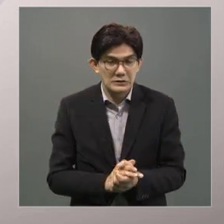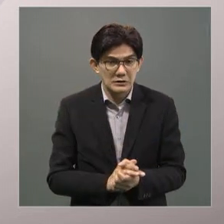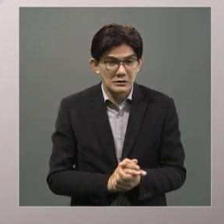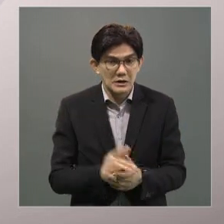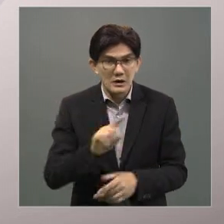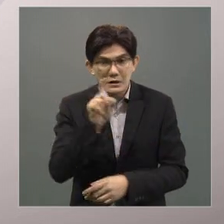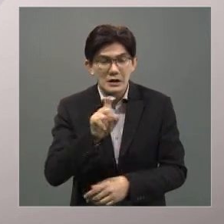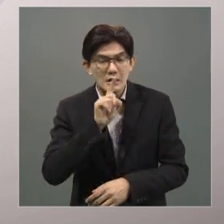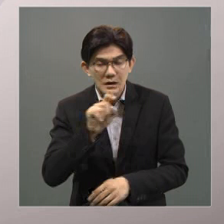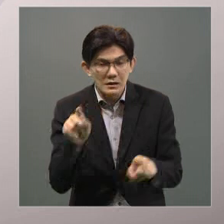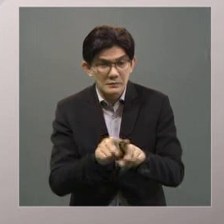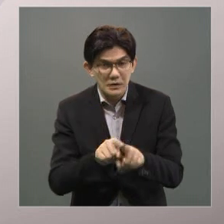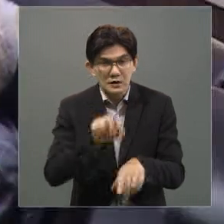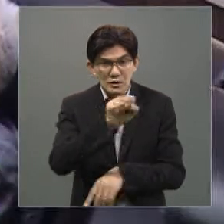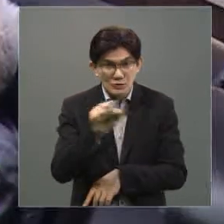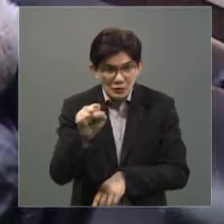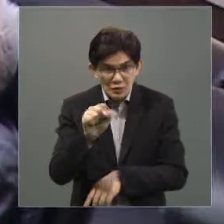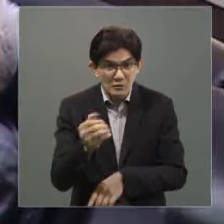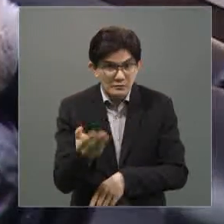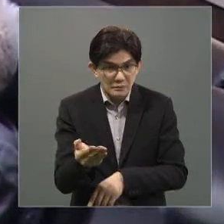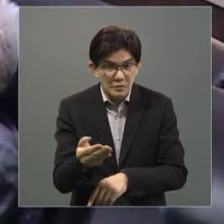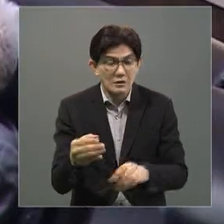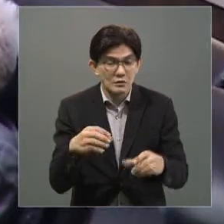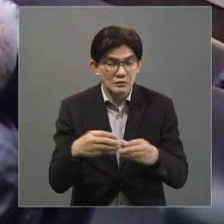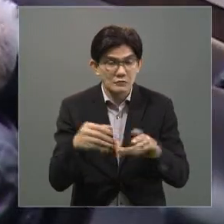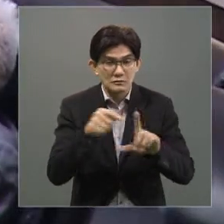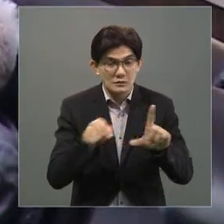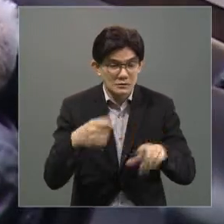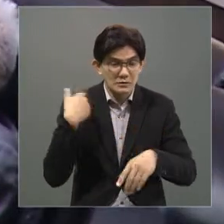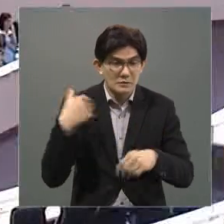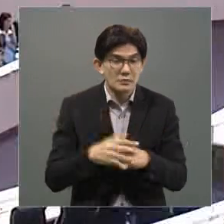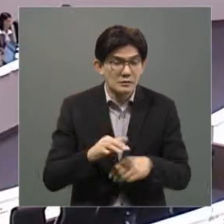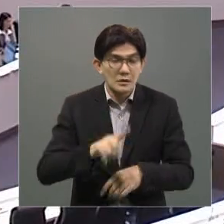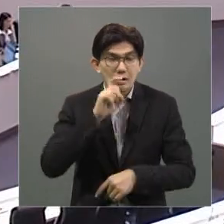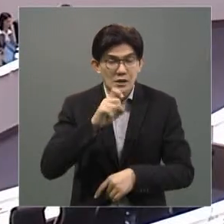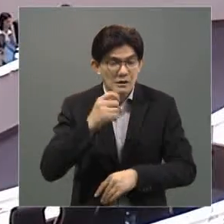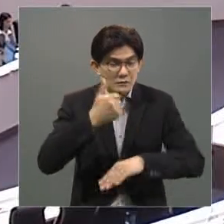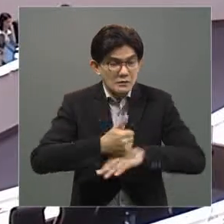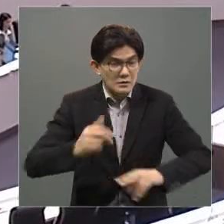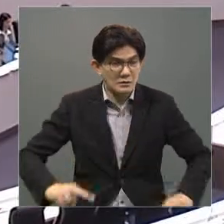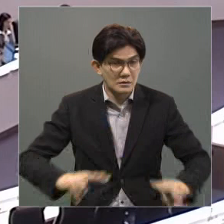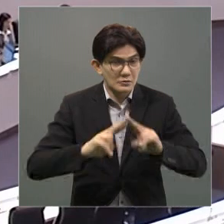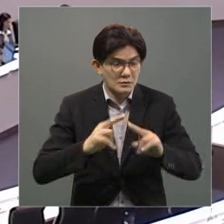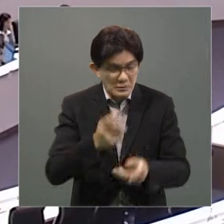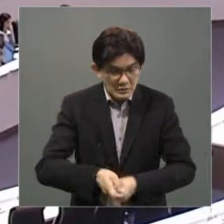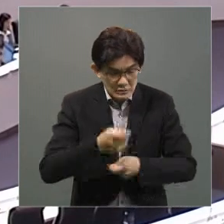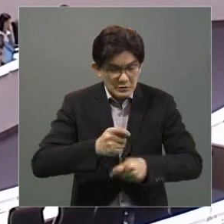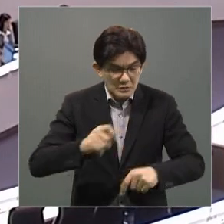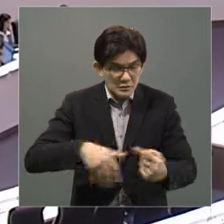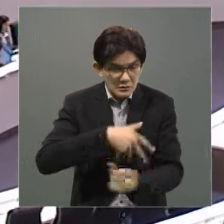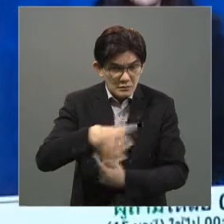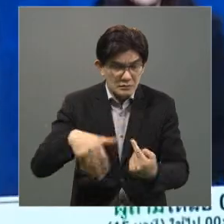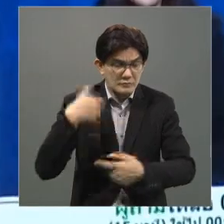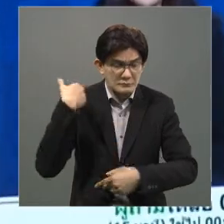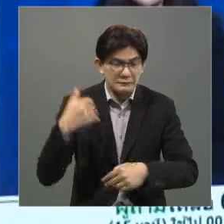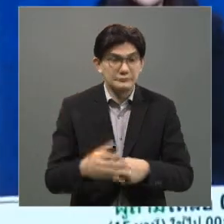งกระทู้ถามเรื่องนี้โดยส.ส.อภิชาติ สิริสุนทรจากพรรคก้าวไกลนะครับตั้งกระทู้ถามไปที่รัฐมนตรีว่าการกระทรวงเกษตรและสหกรณ์คือร้อยเอก